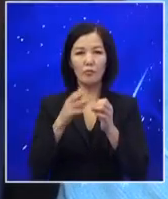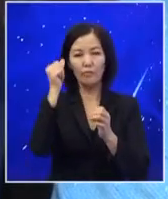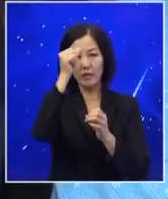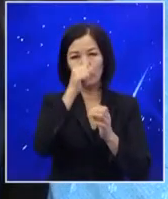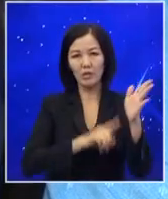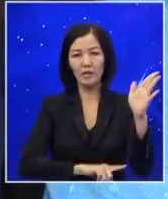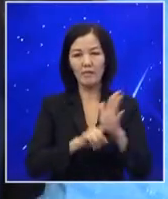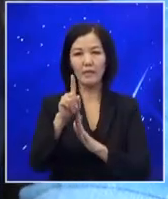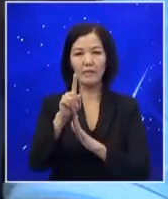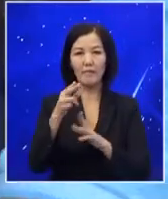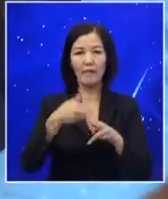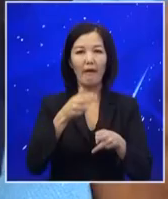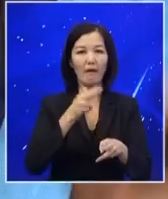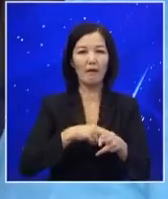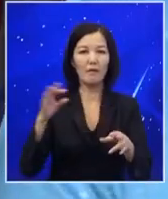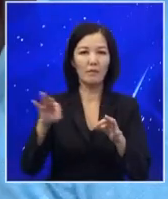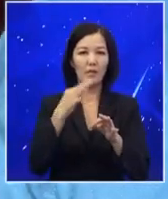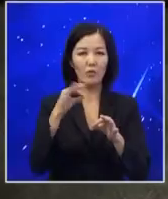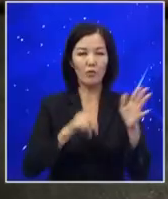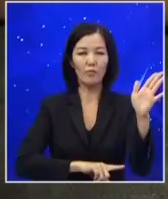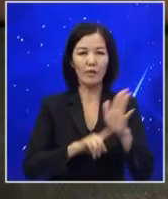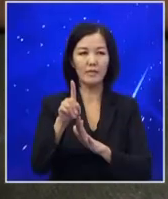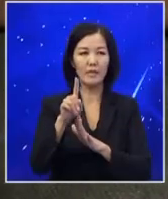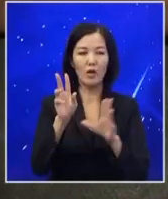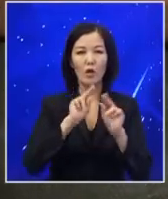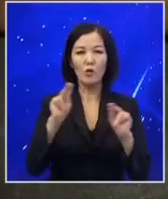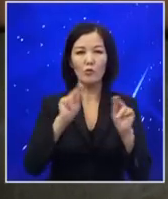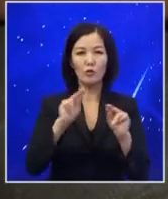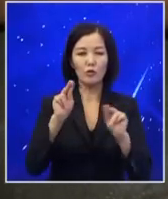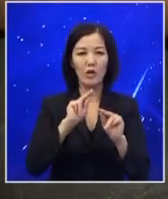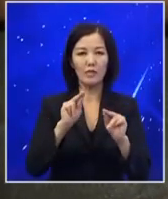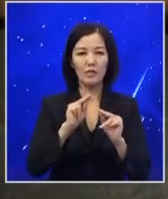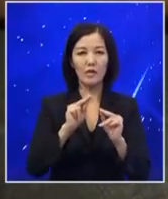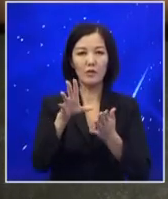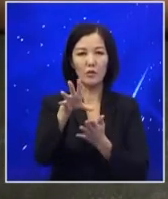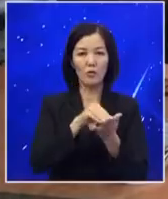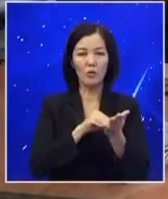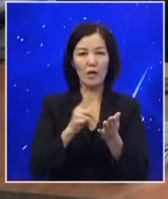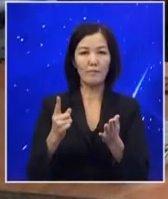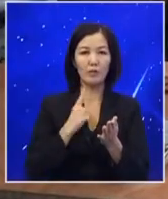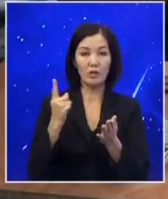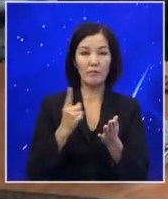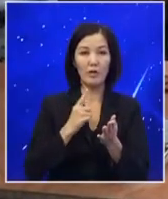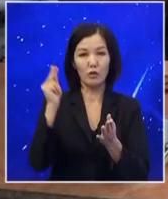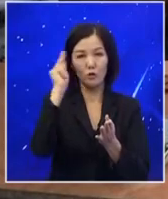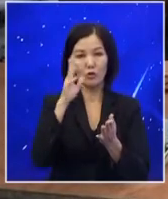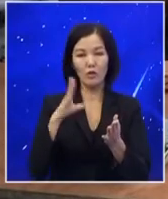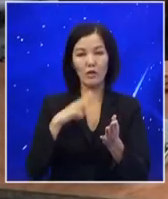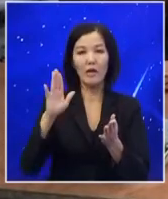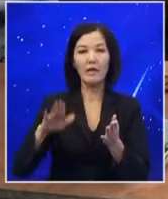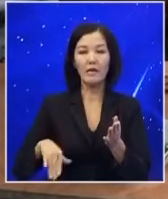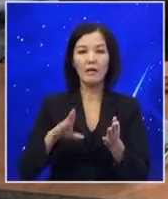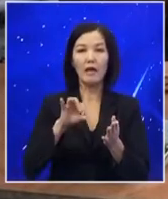жылдан аяқ киім тіге бастапты. Ұстазы Төлепхан Шорадан тәлім алып, жанында жүріп шебер болудың қырсырын үйренген. Кейін